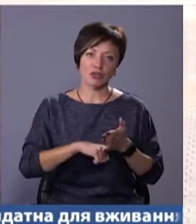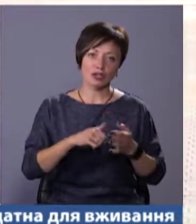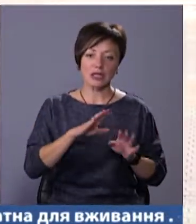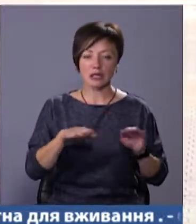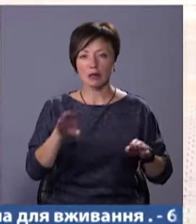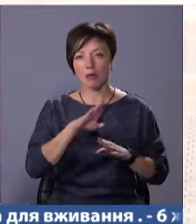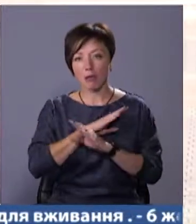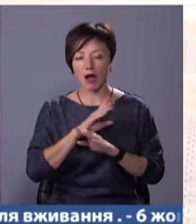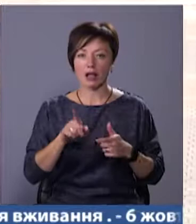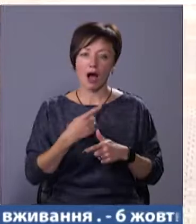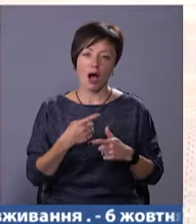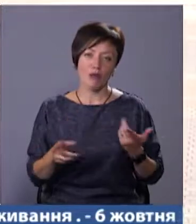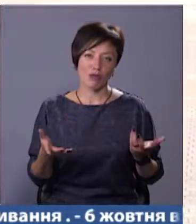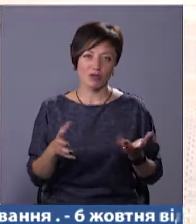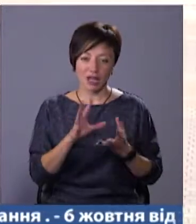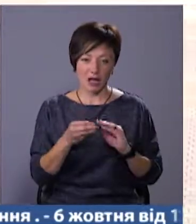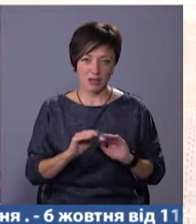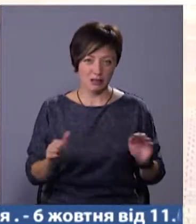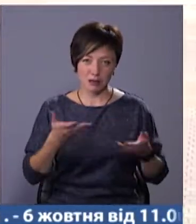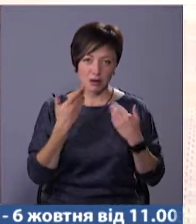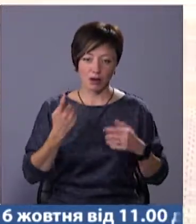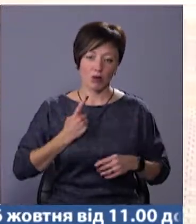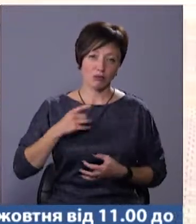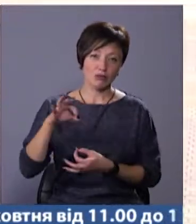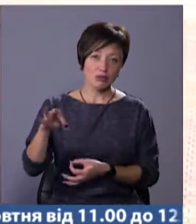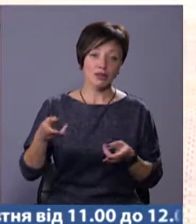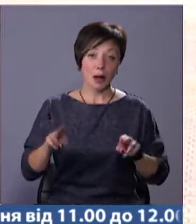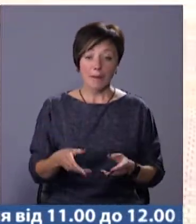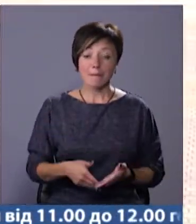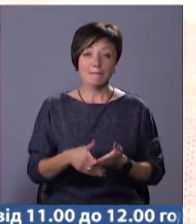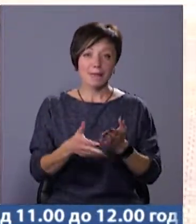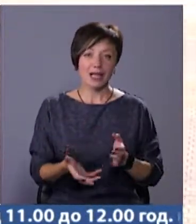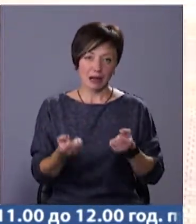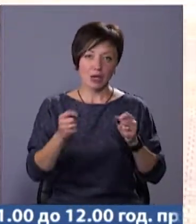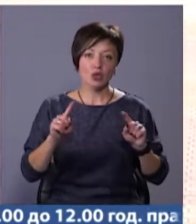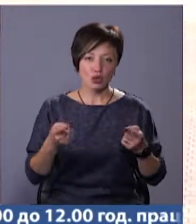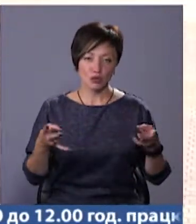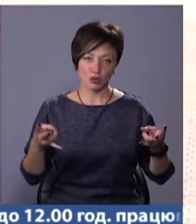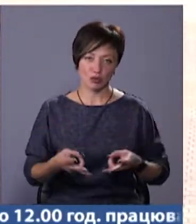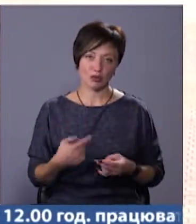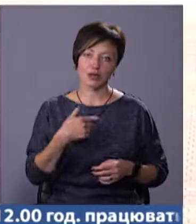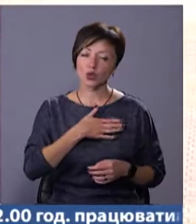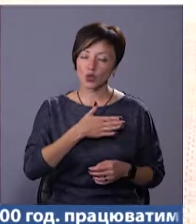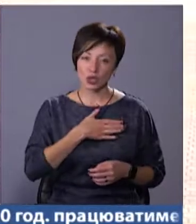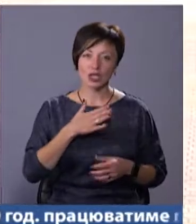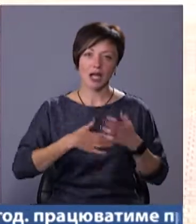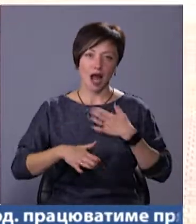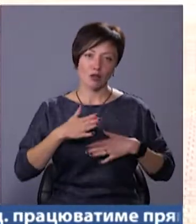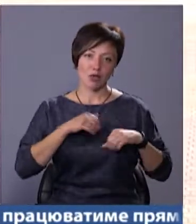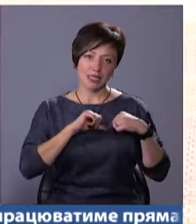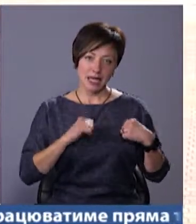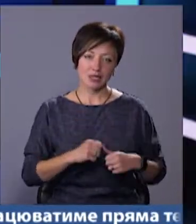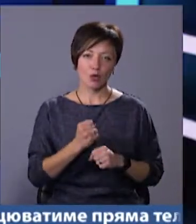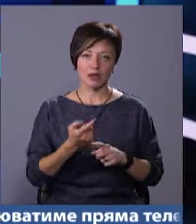або діти ну, взагалі немає, залишилися одинокі. І підтримки дуже потребують. Мені дуже до душі і радує моє серце робити